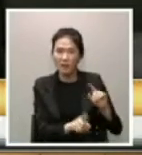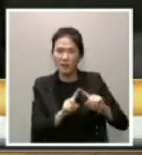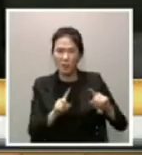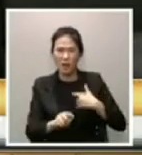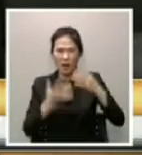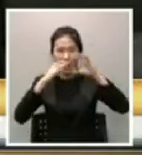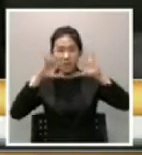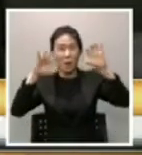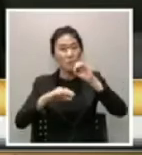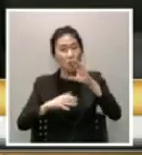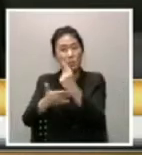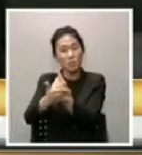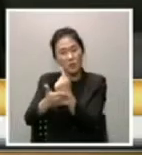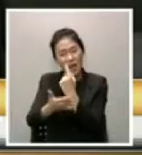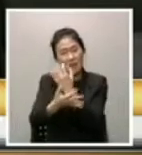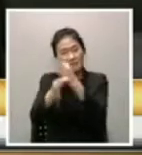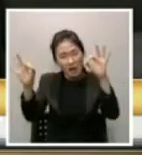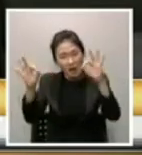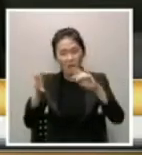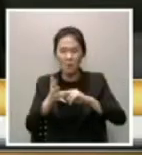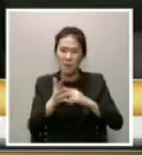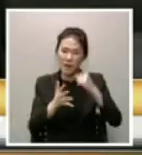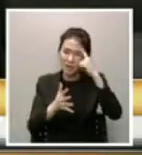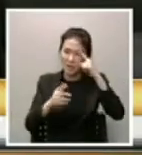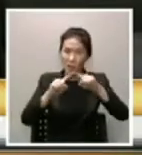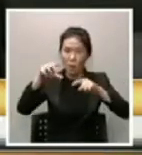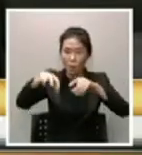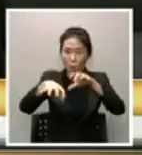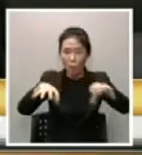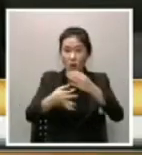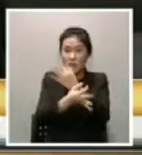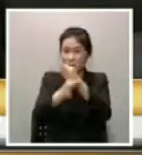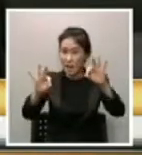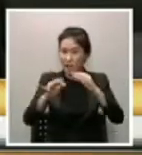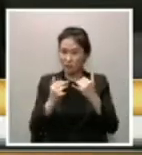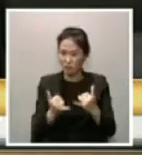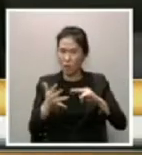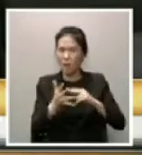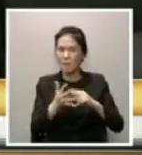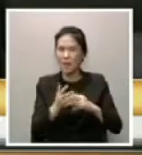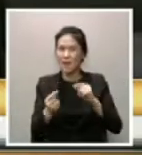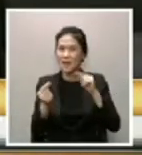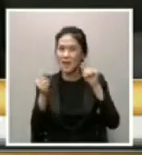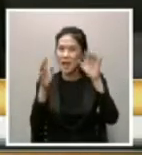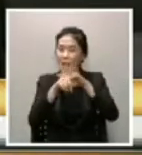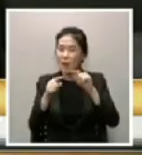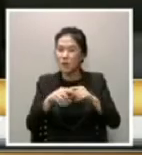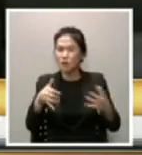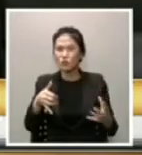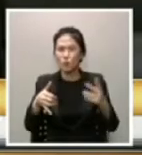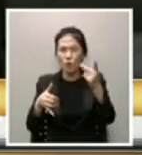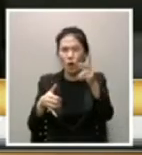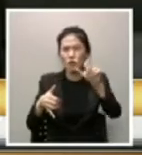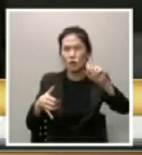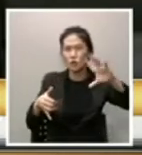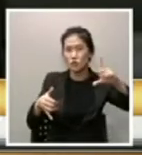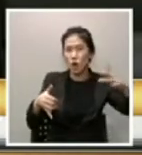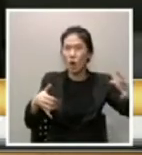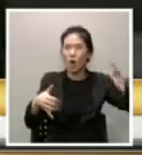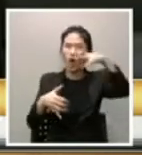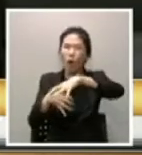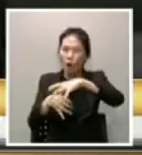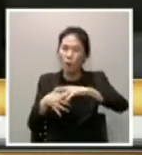างว่าเป็นตัวแทนจากองค์กรอิสระแต่องค์กรอิสระปัจจุบันเหล่านี้ก็ล้วนยึดโยงกับคสช.ผ่